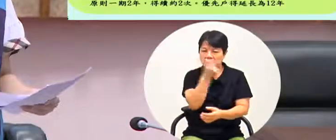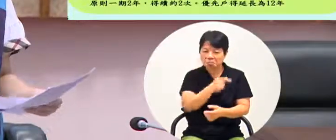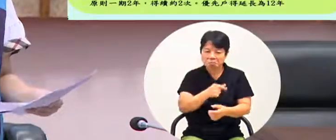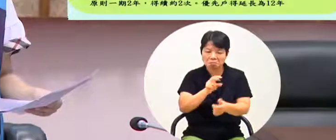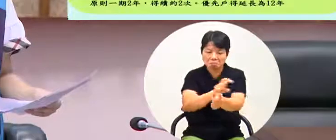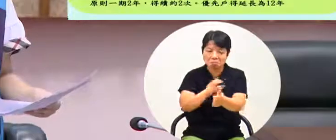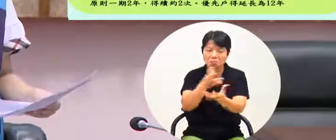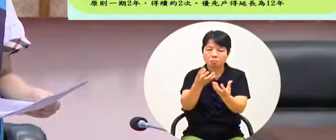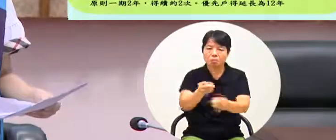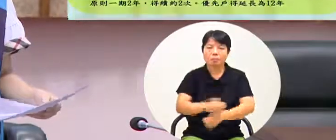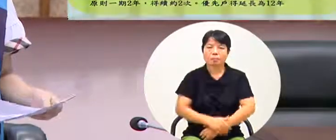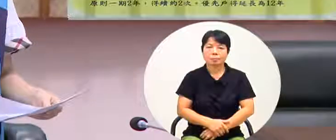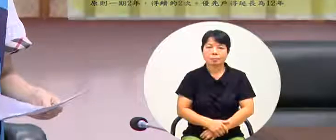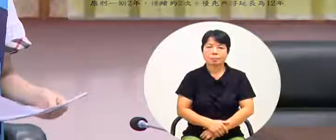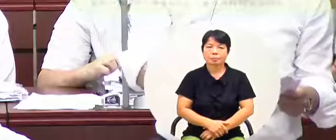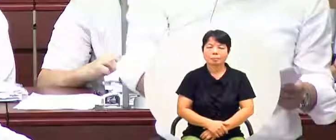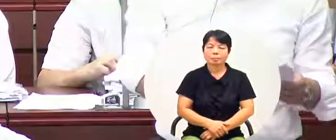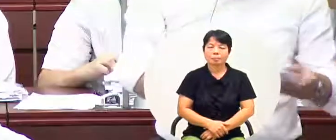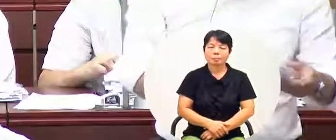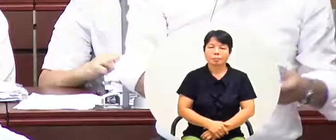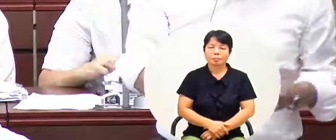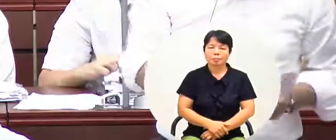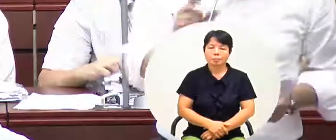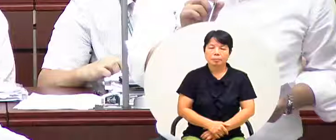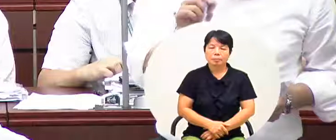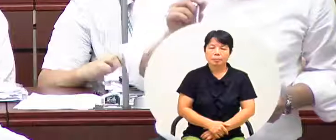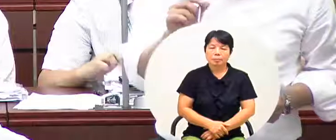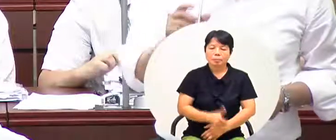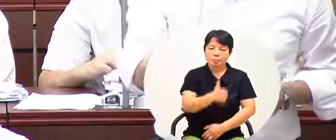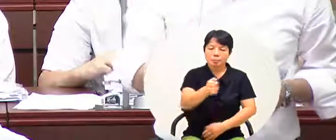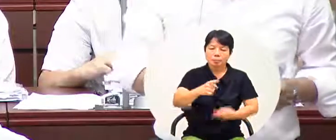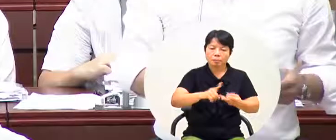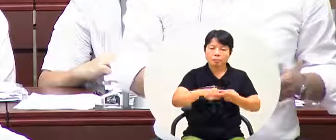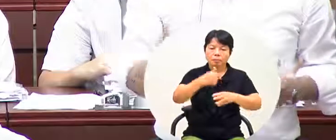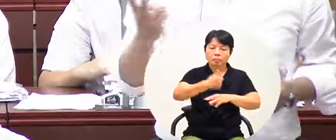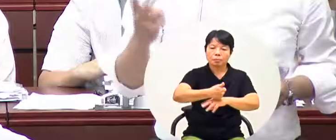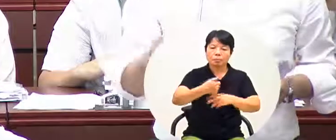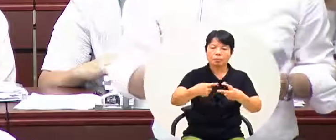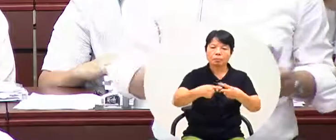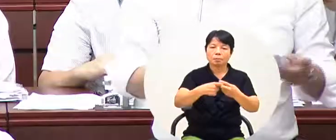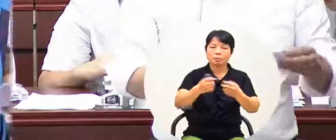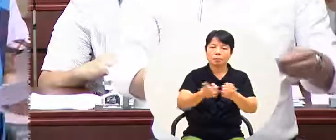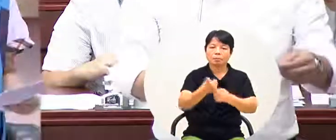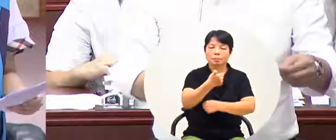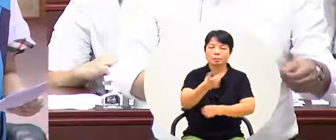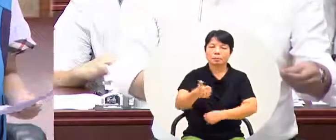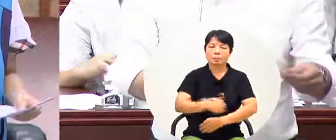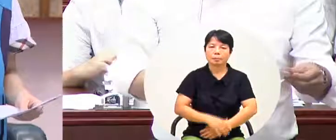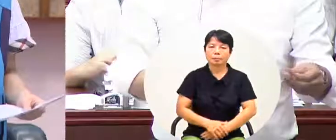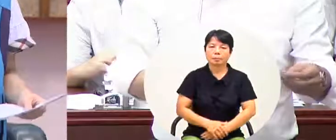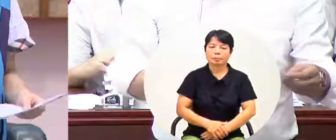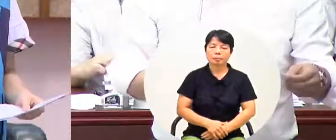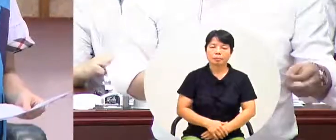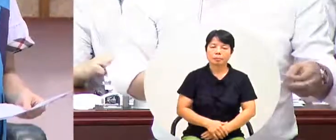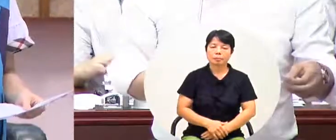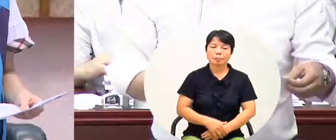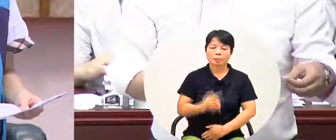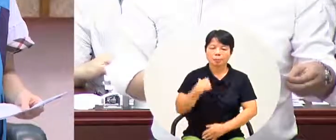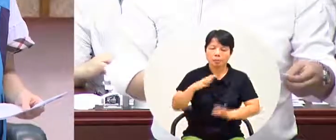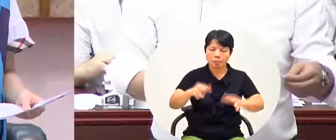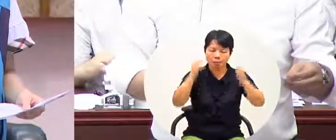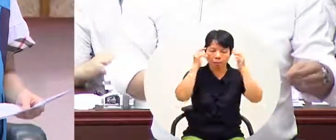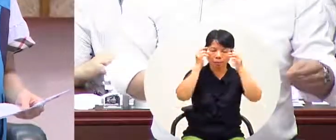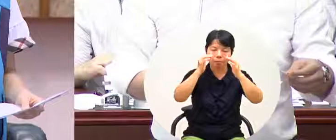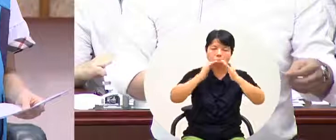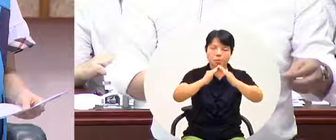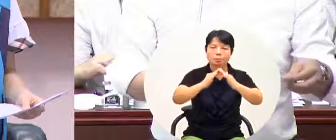请答复。 好，谢谢主席，谢谢李议员。我想我从两个层次来讲好了。第一个就是，当然以高雄